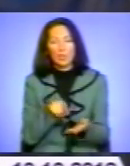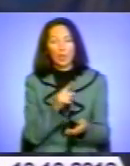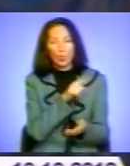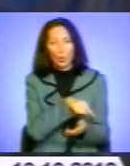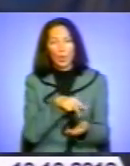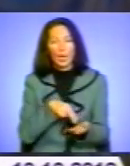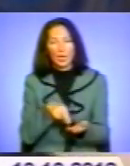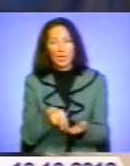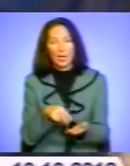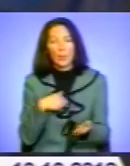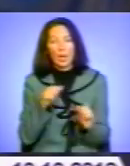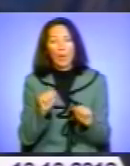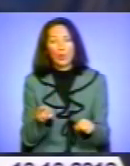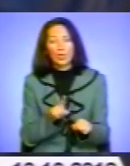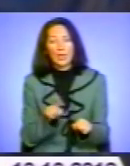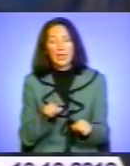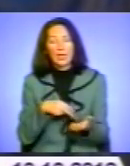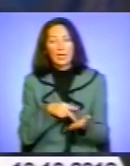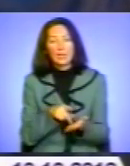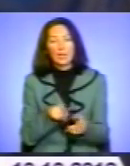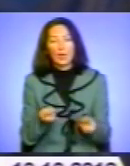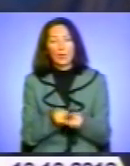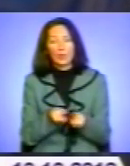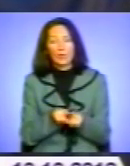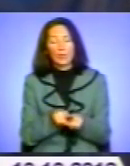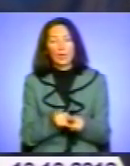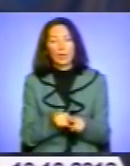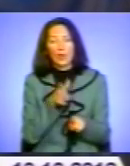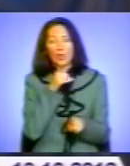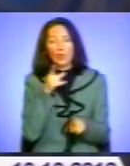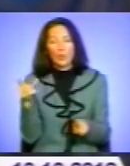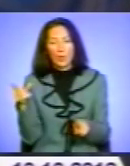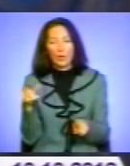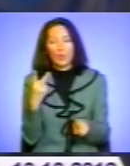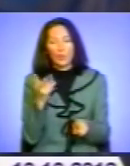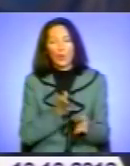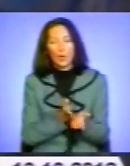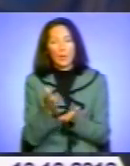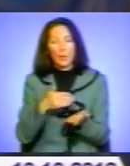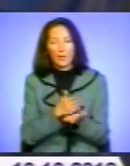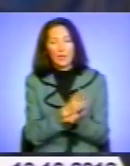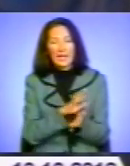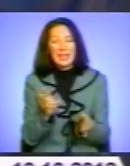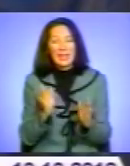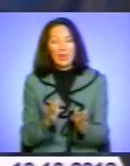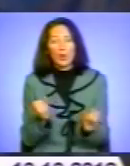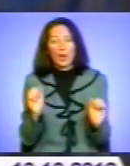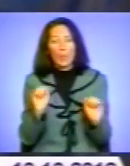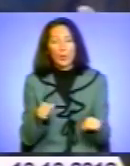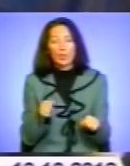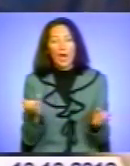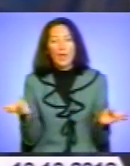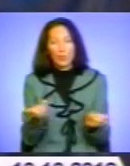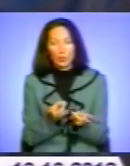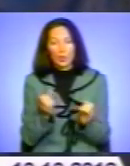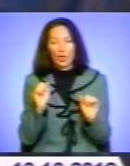и сюда идти. А можно ли идти одновременно в двух направлениях? Да не только можно, а нужно. И нужно двигаться не только